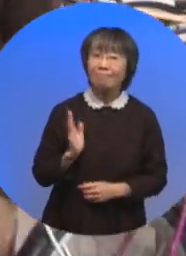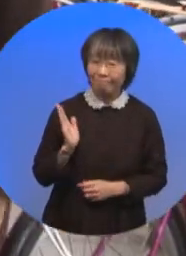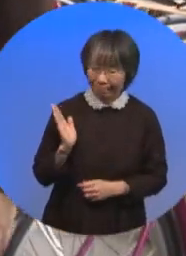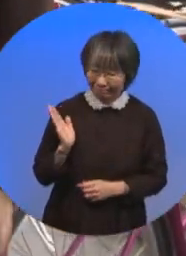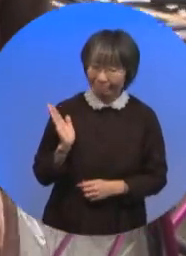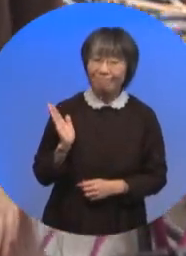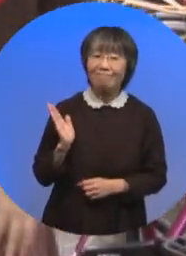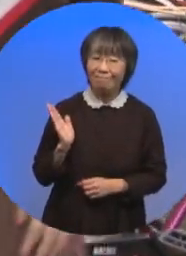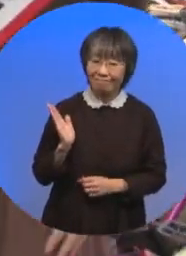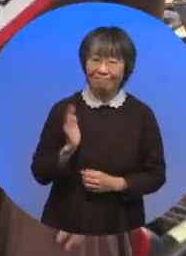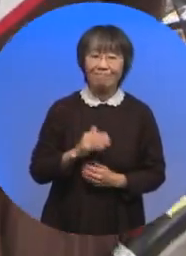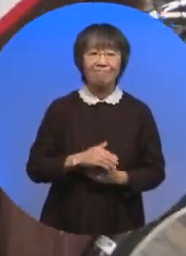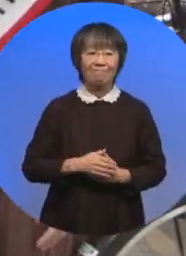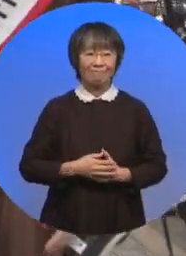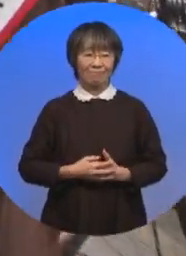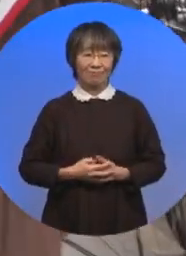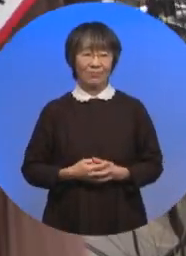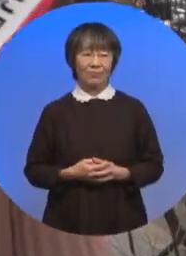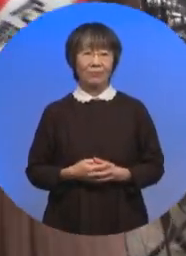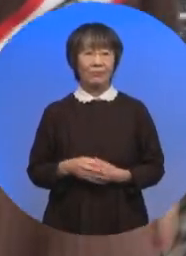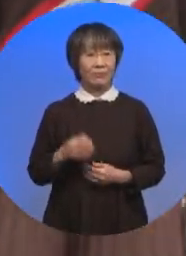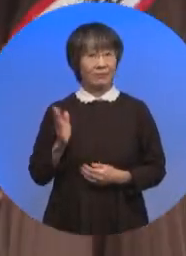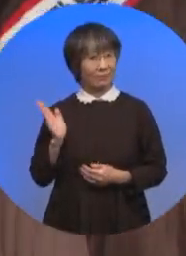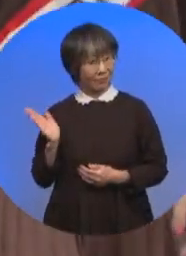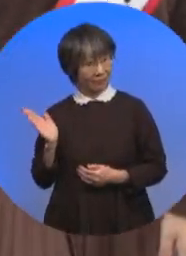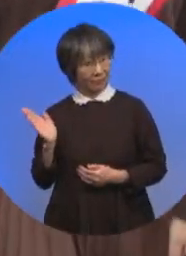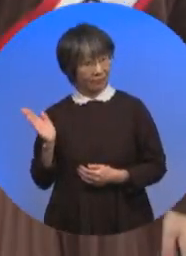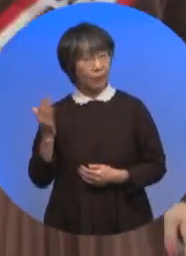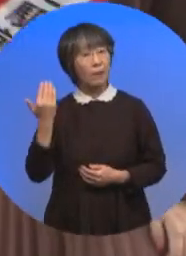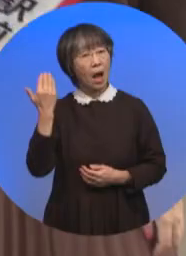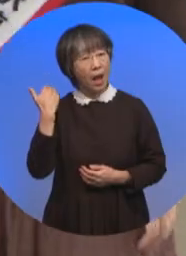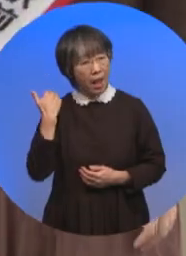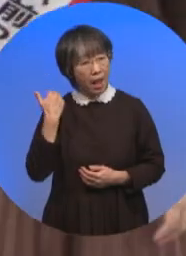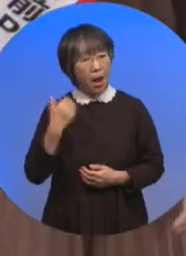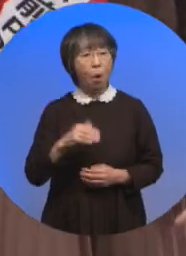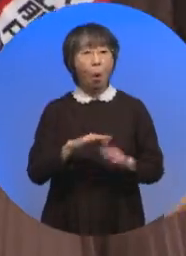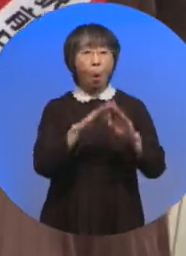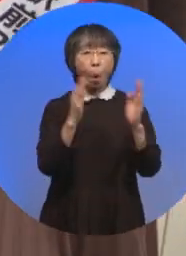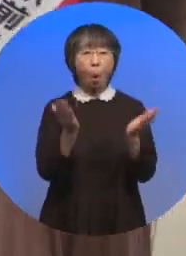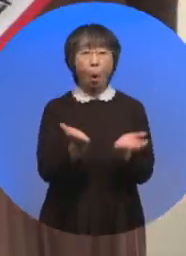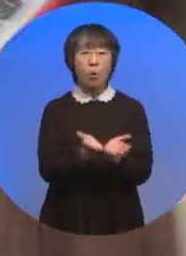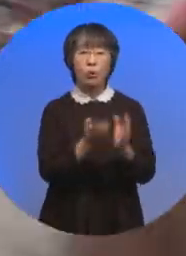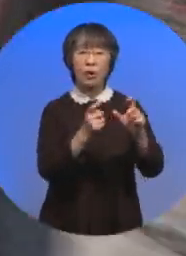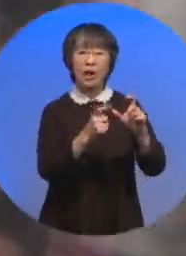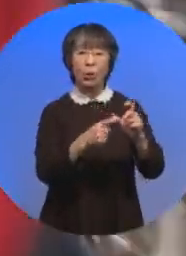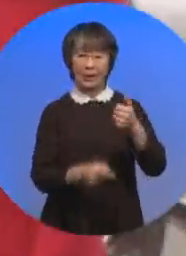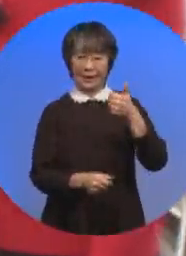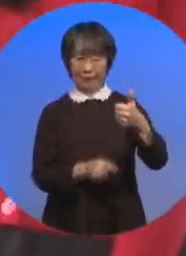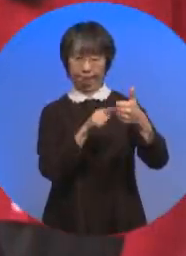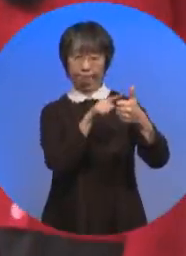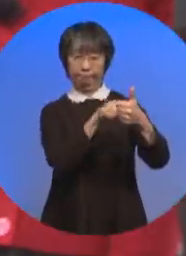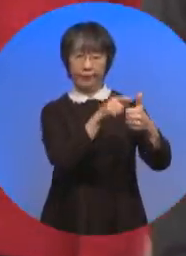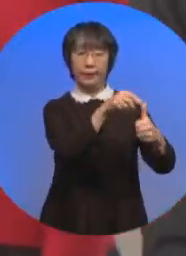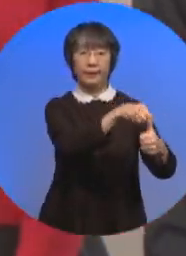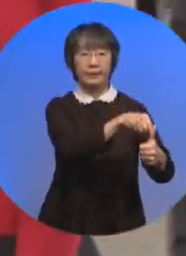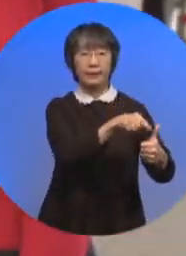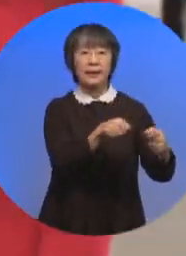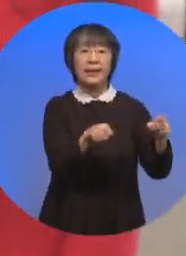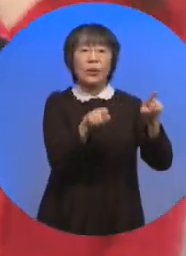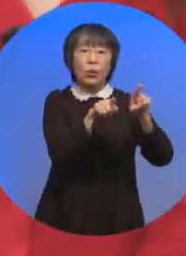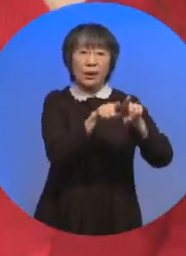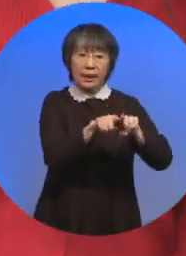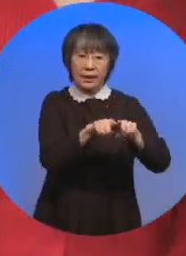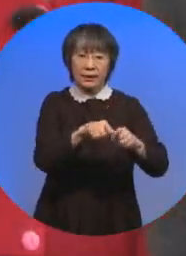PR させてもらってます。 駅前のどっか居酒屋一回オール巨人賞に連れていていただいた時に、 はい、 あの、那須